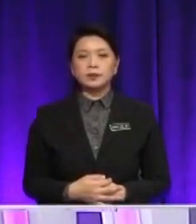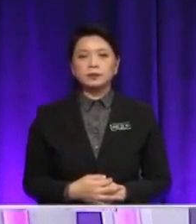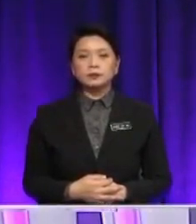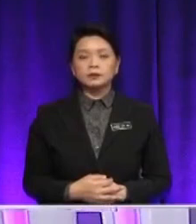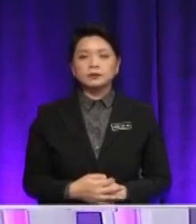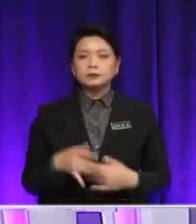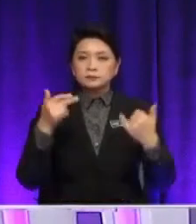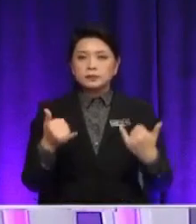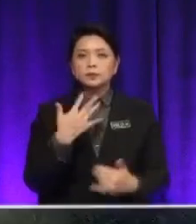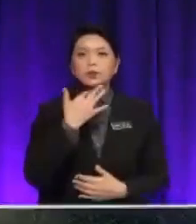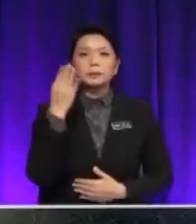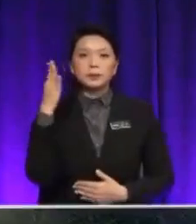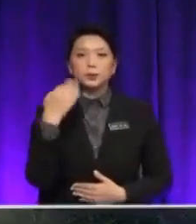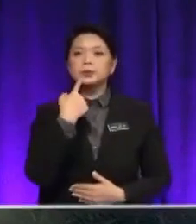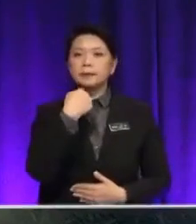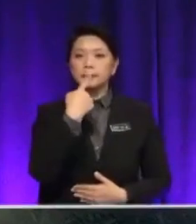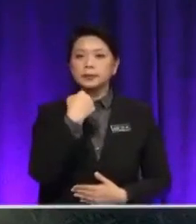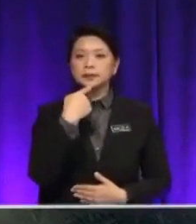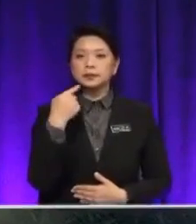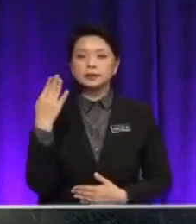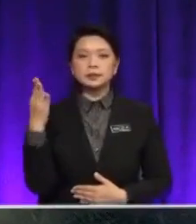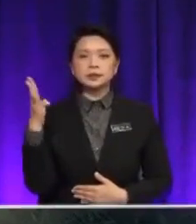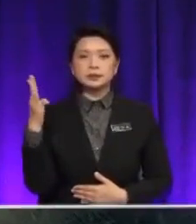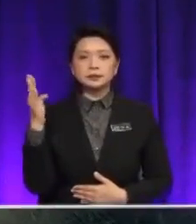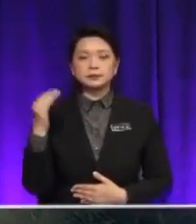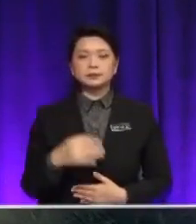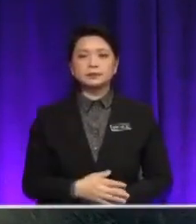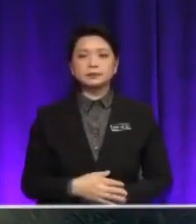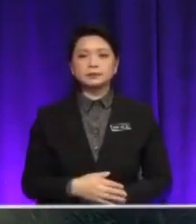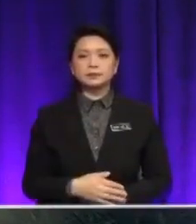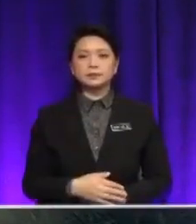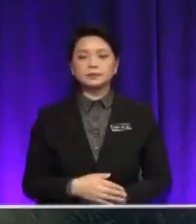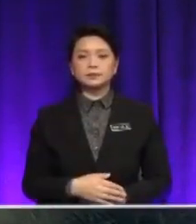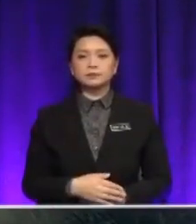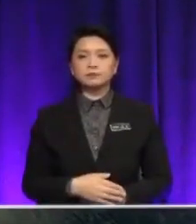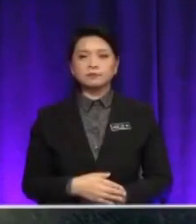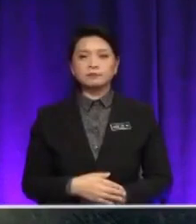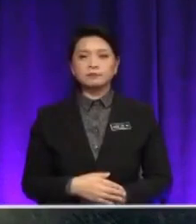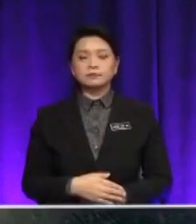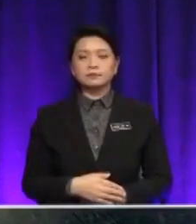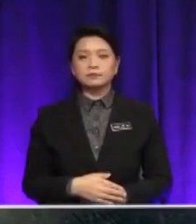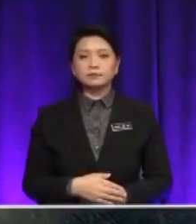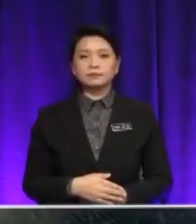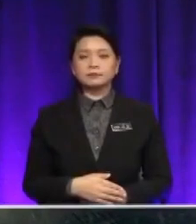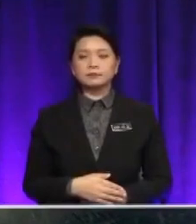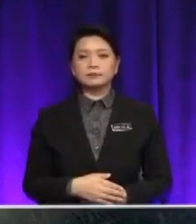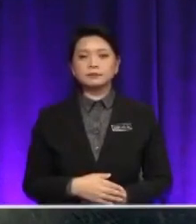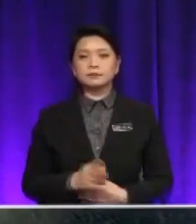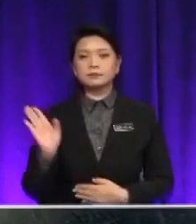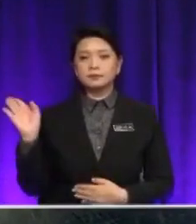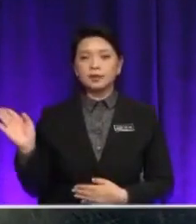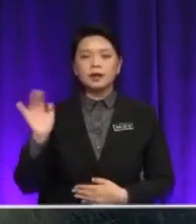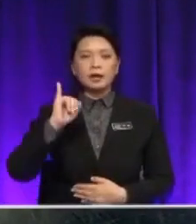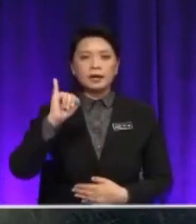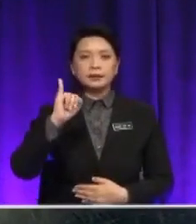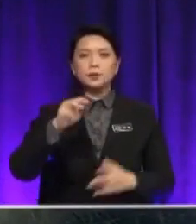warna biru. Angkat tangan siapa warna biru? hijau. Okey, Dania Husna. Okey, I ni